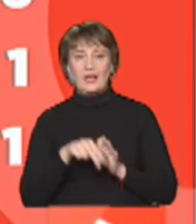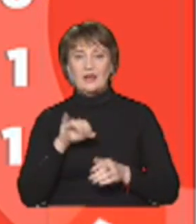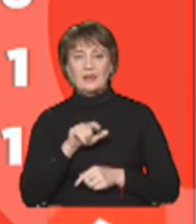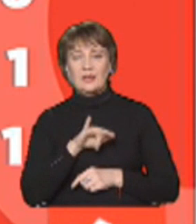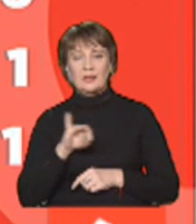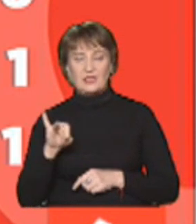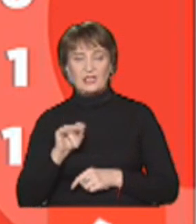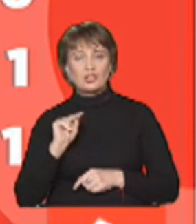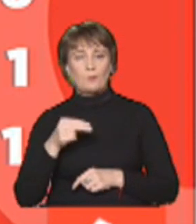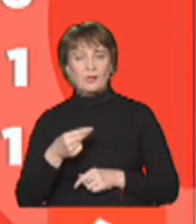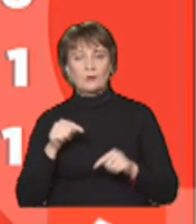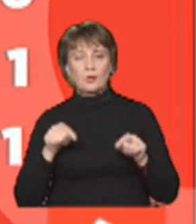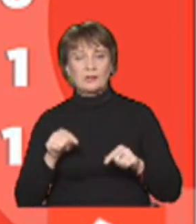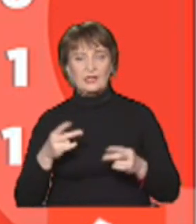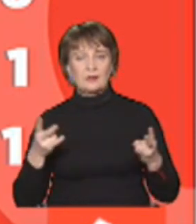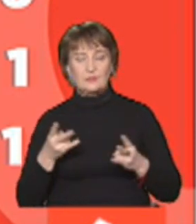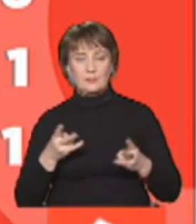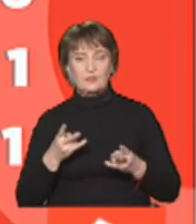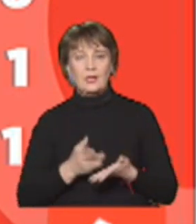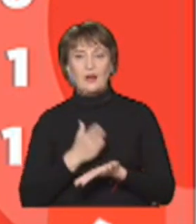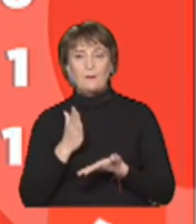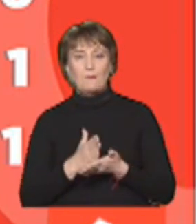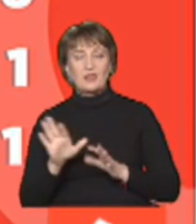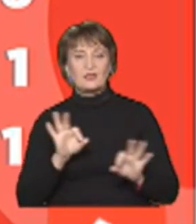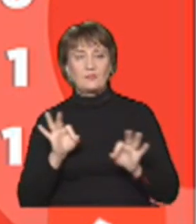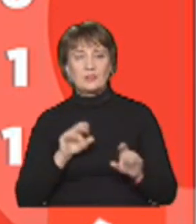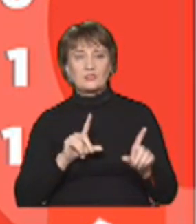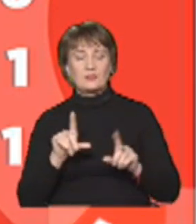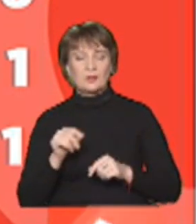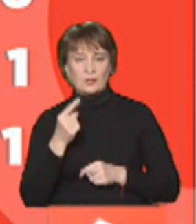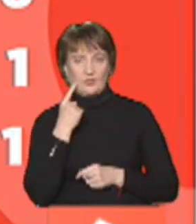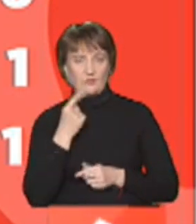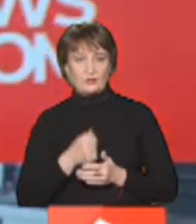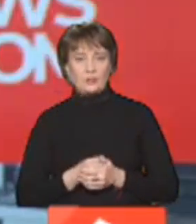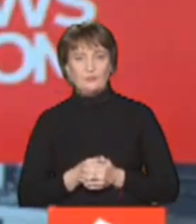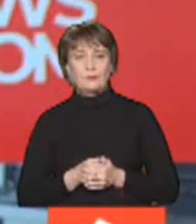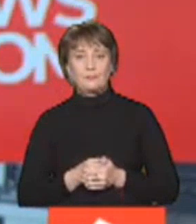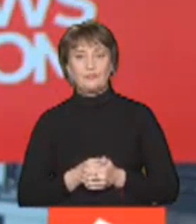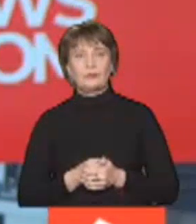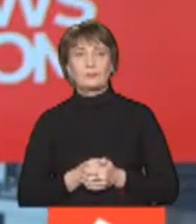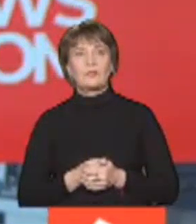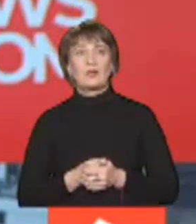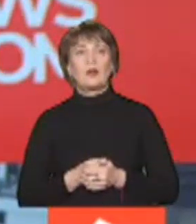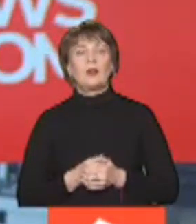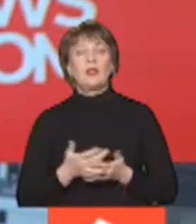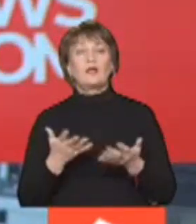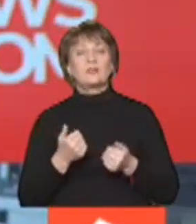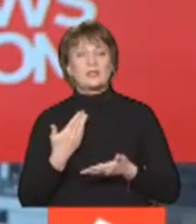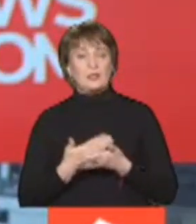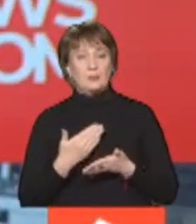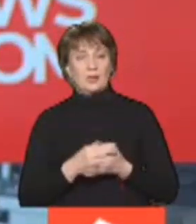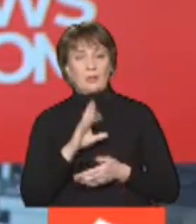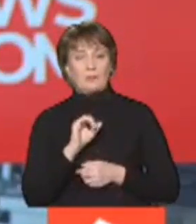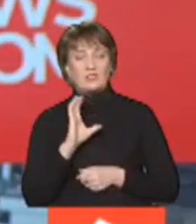Чемпіонів. Але для цього Ференцварош також має відбирати на виїзді очки у Ювентуса. Ну і взявши приклад з